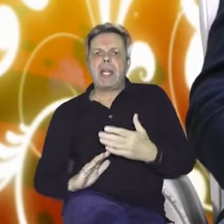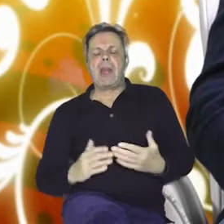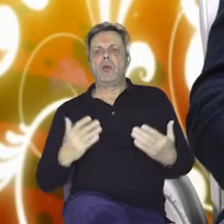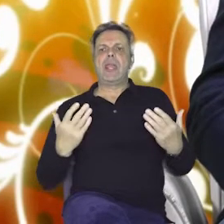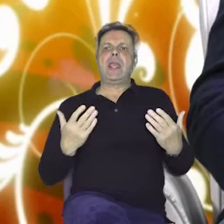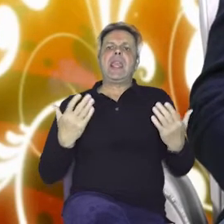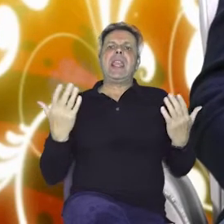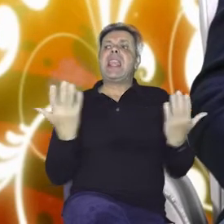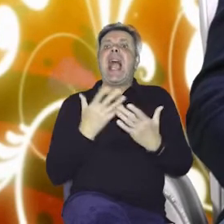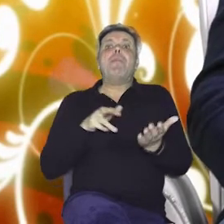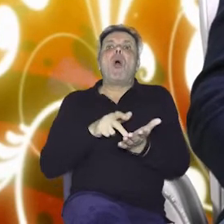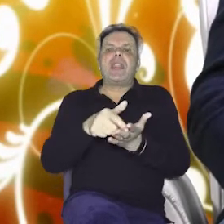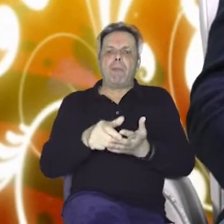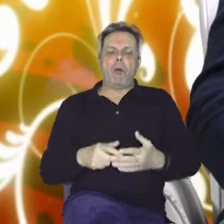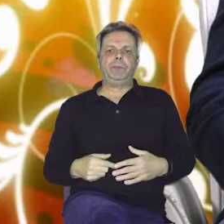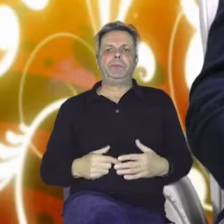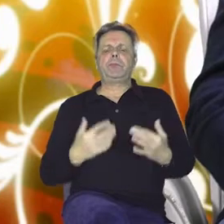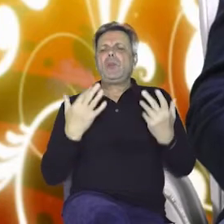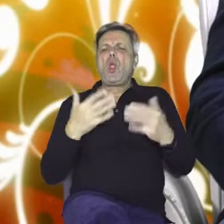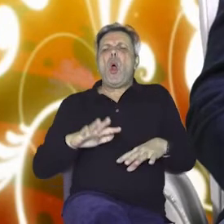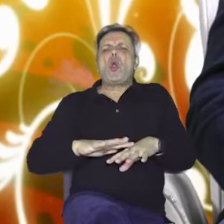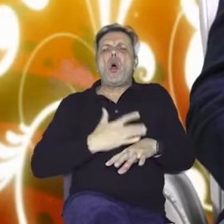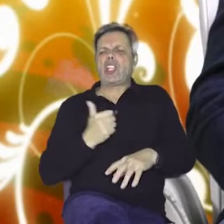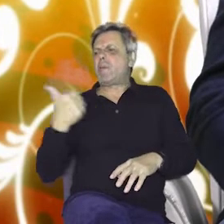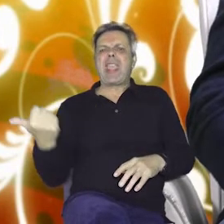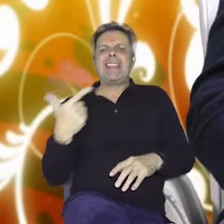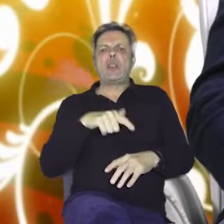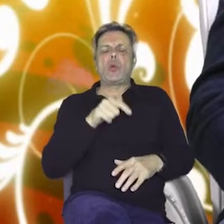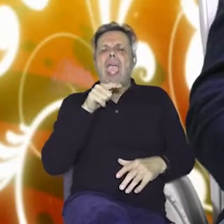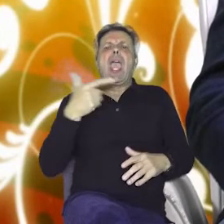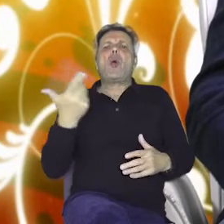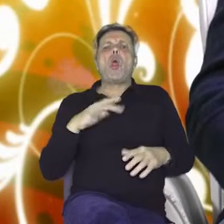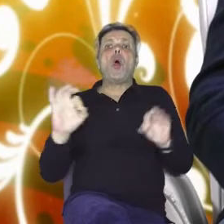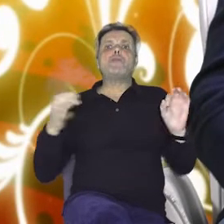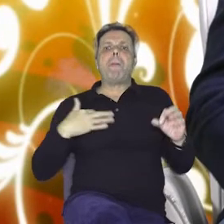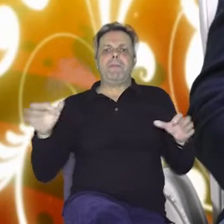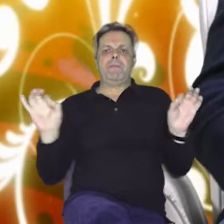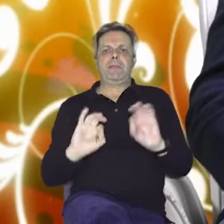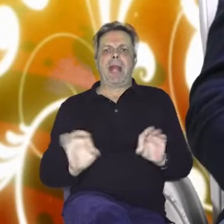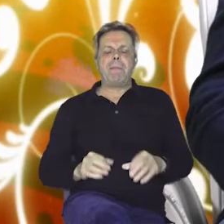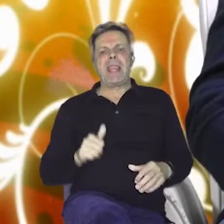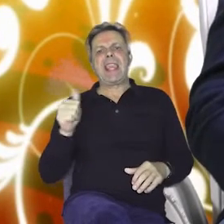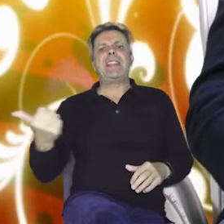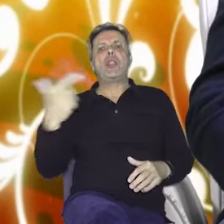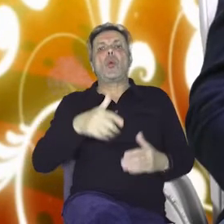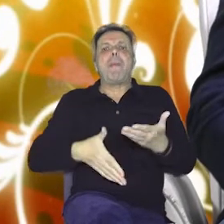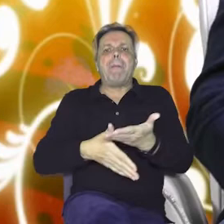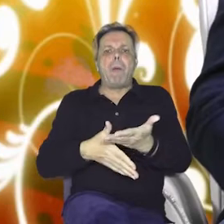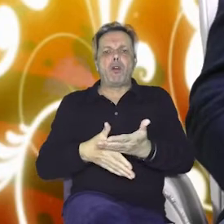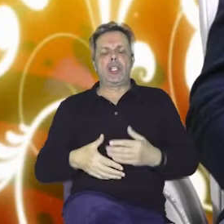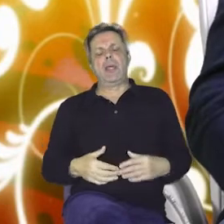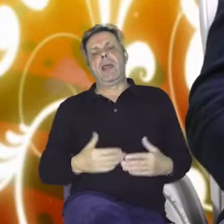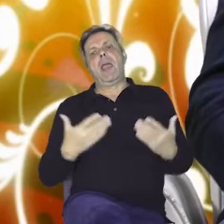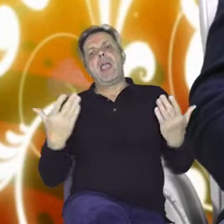i kamo idemo, koliko osjetimo jedni druge i koliko smo spremni jedni drugima pomagati da